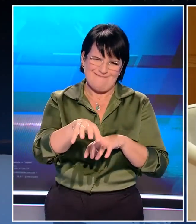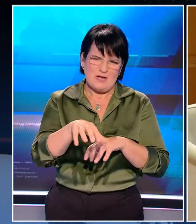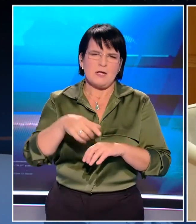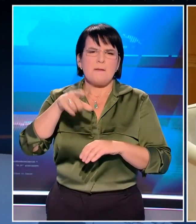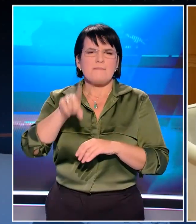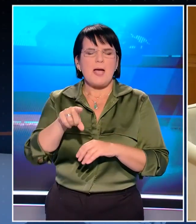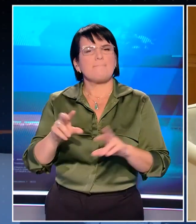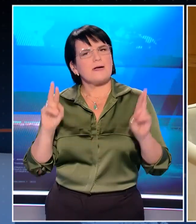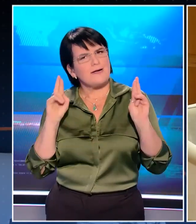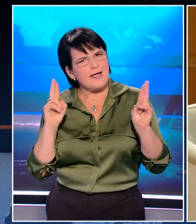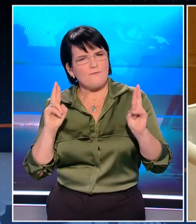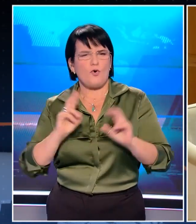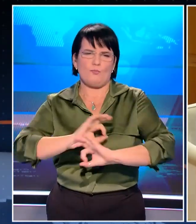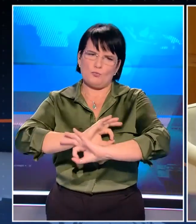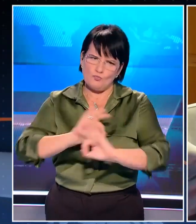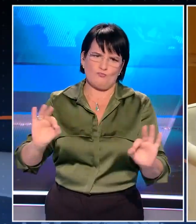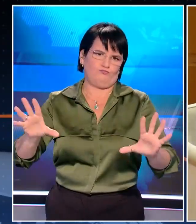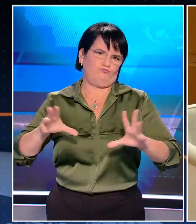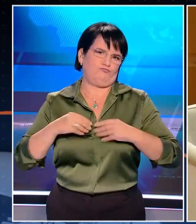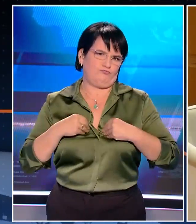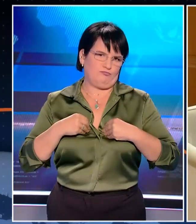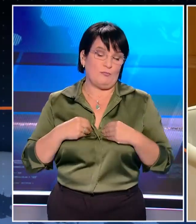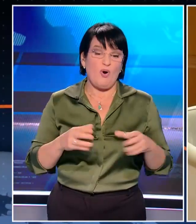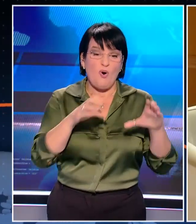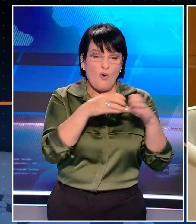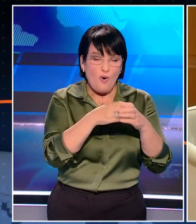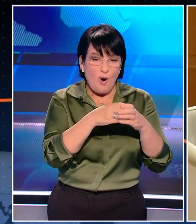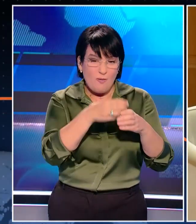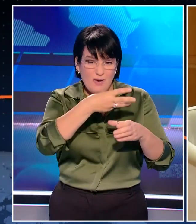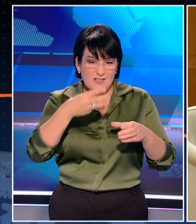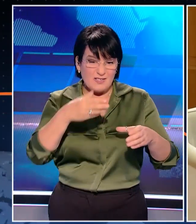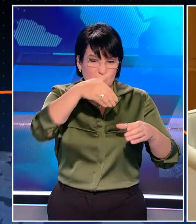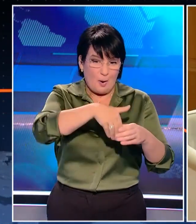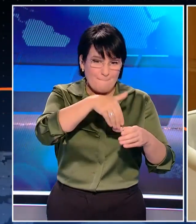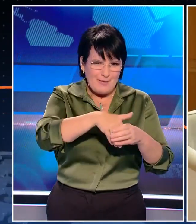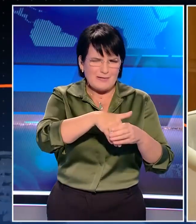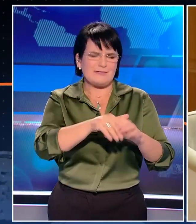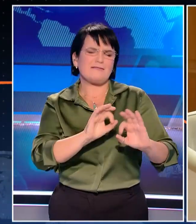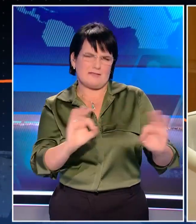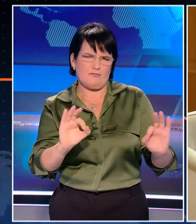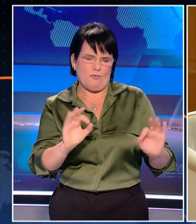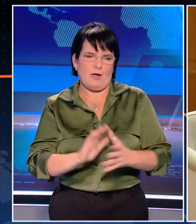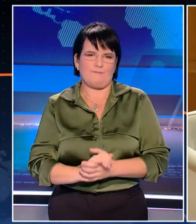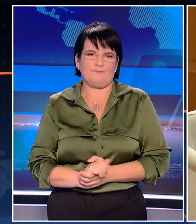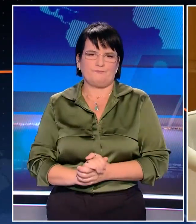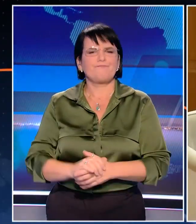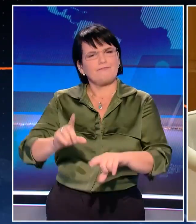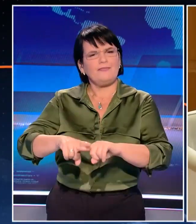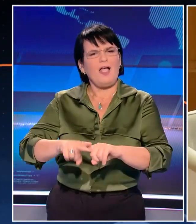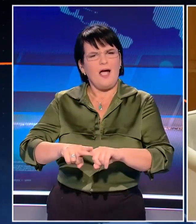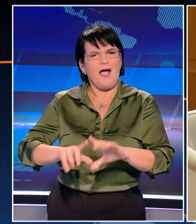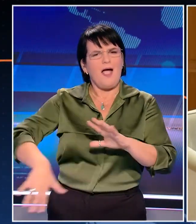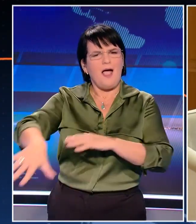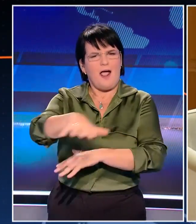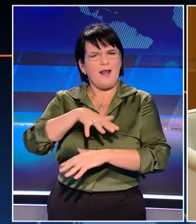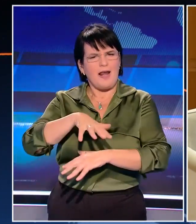μέρα εύχομαι πλήρως. Αλλά στο κομματικό περιβάλλον σίγουρα. Και στην Ελλάδα.